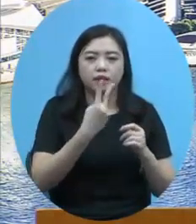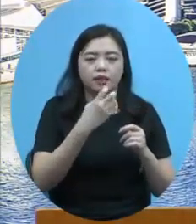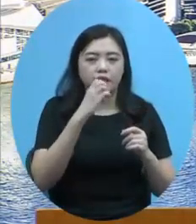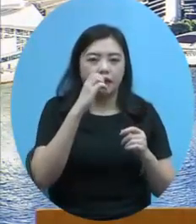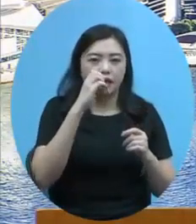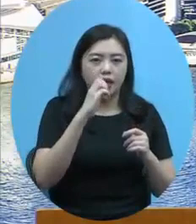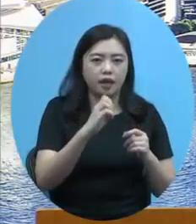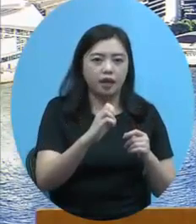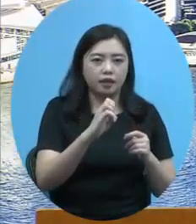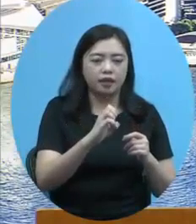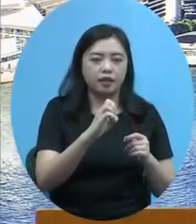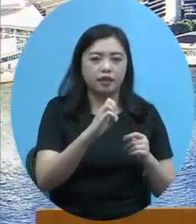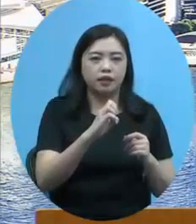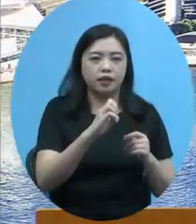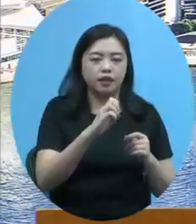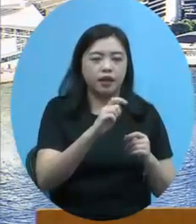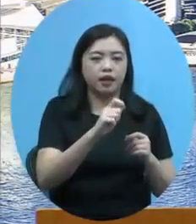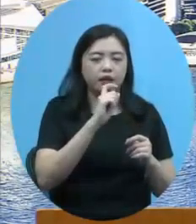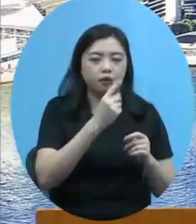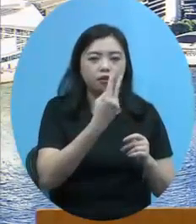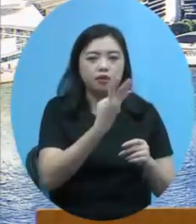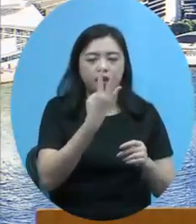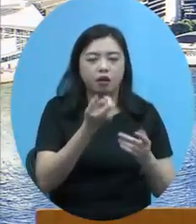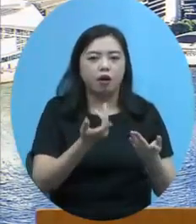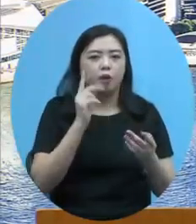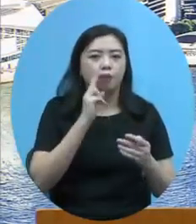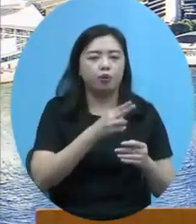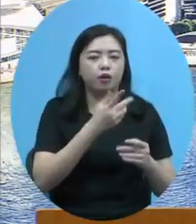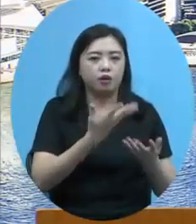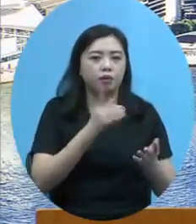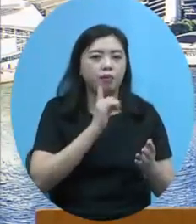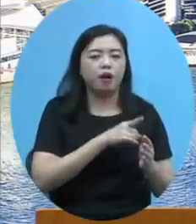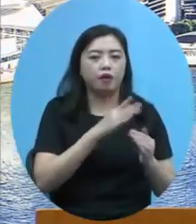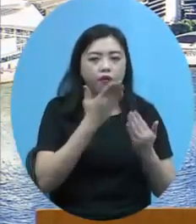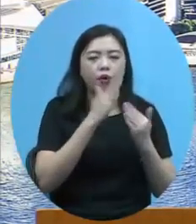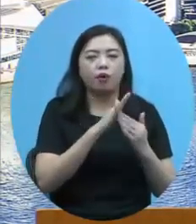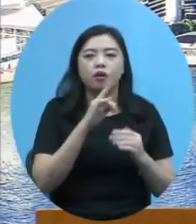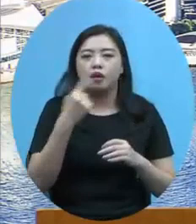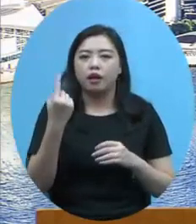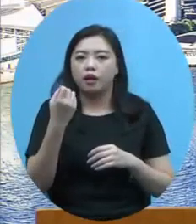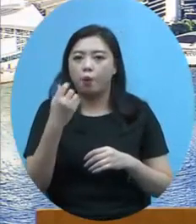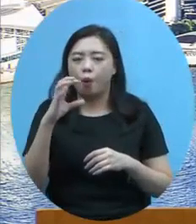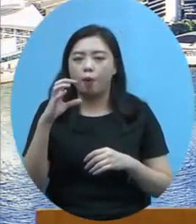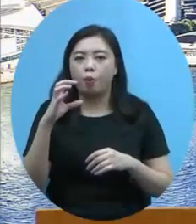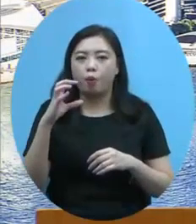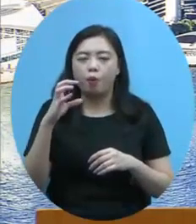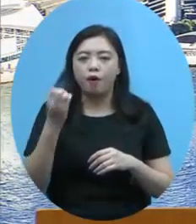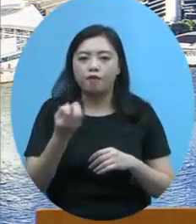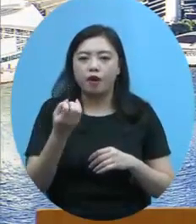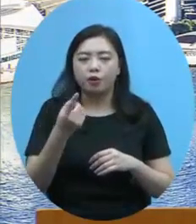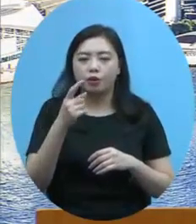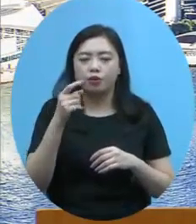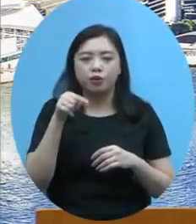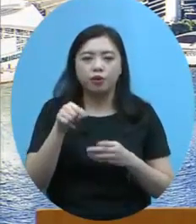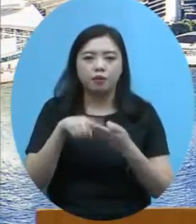議呢一班咧係喺呢個禮拜停課啦。第2間就喺德寶中英文幼稚園喺黃埔花園嘅，咁喺